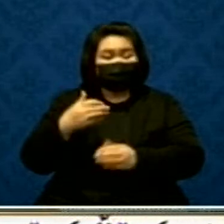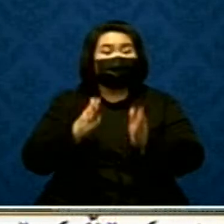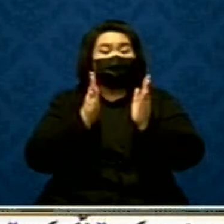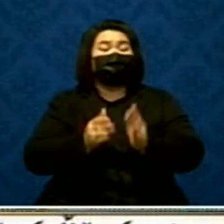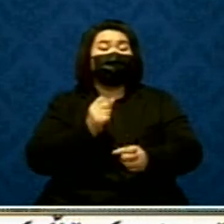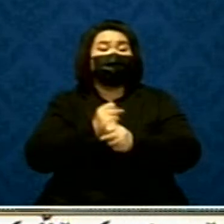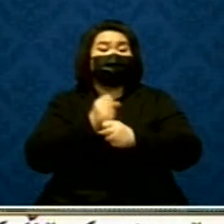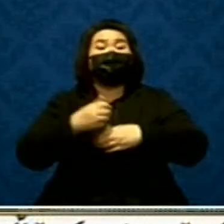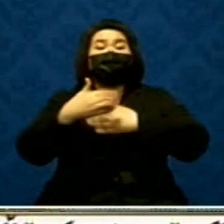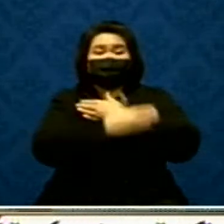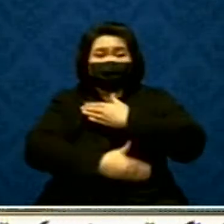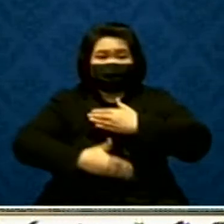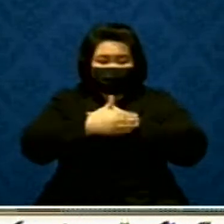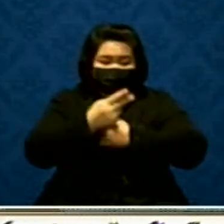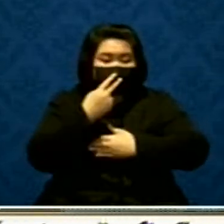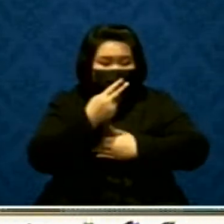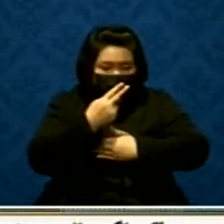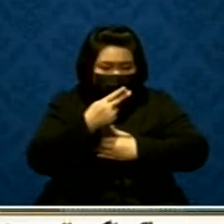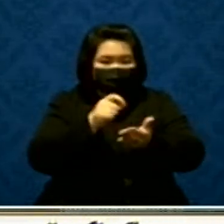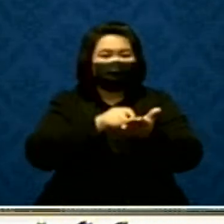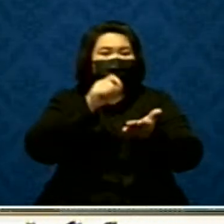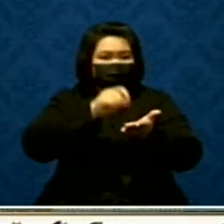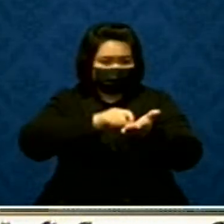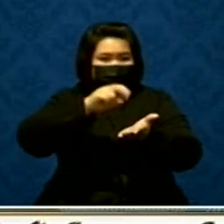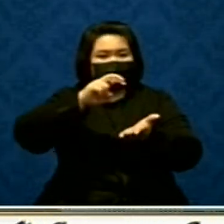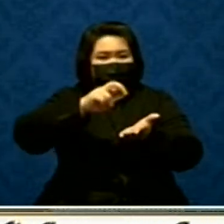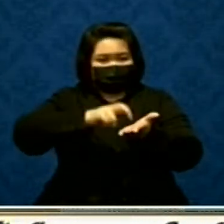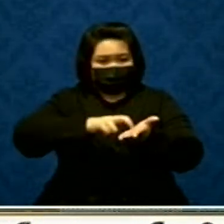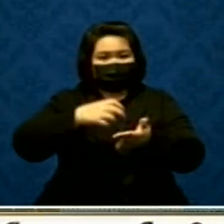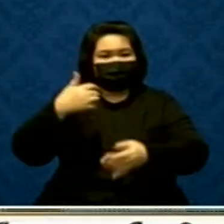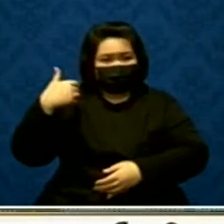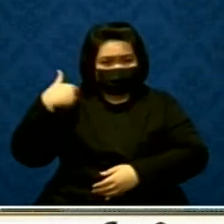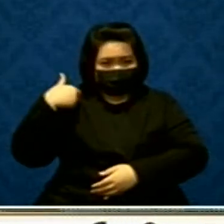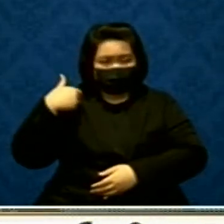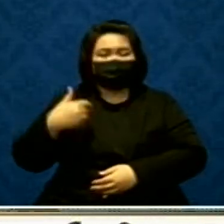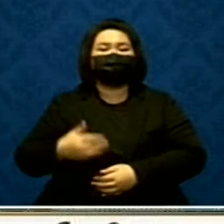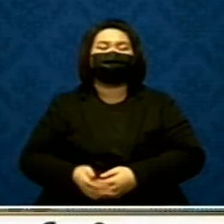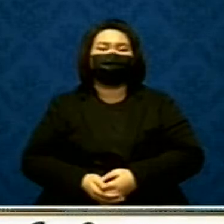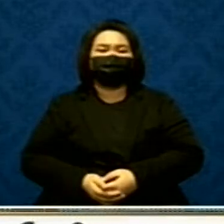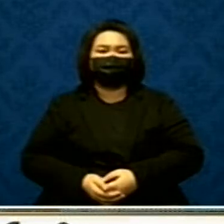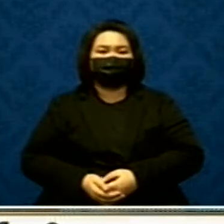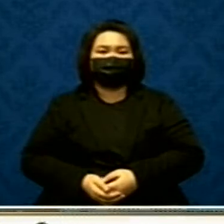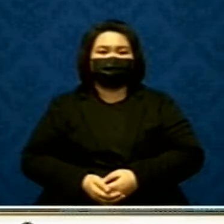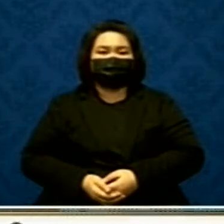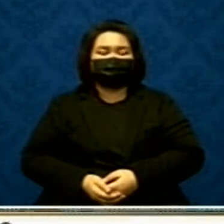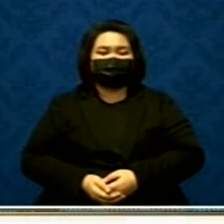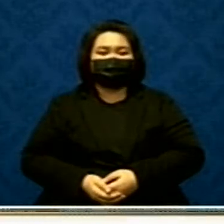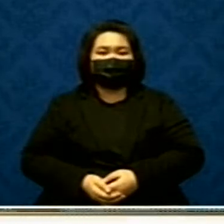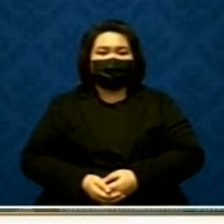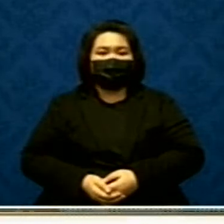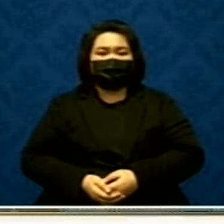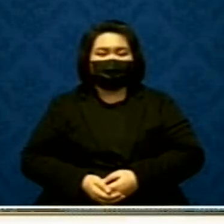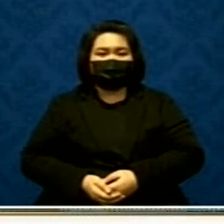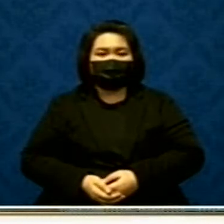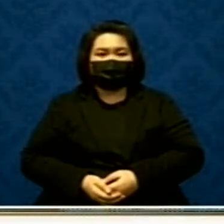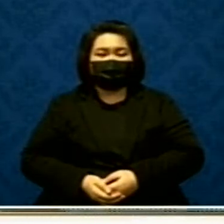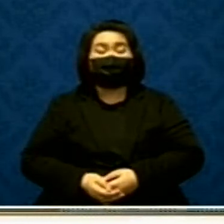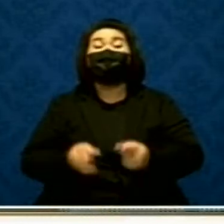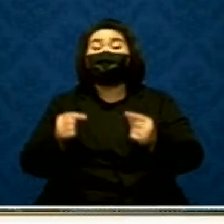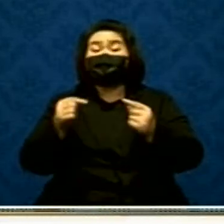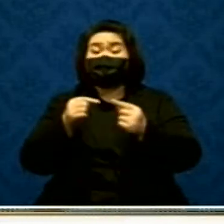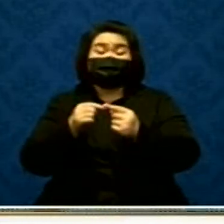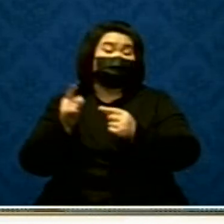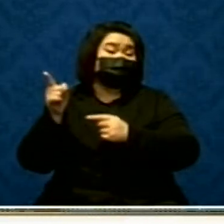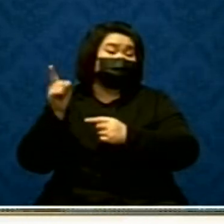ไฟไปรับรองแนวเขตให้ด้วยนอกจากนั้นนะครับก็ขอเรียนครับว่าในคำอภิปร